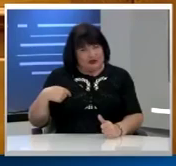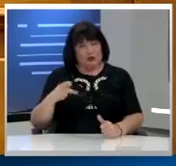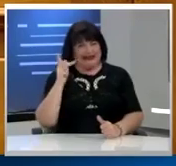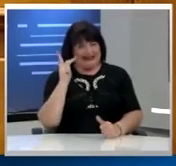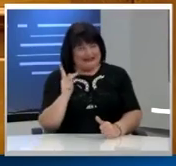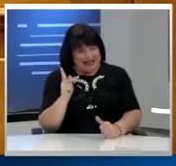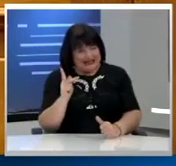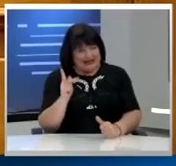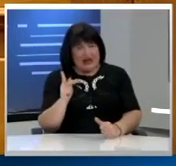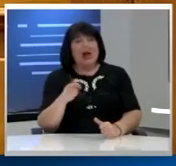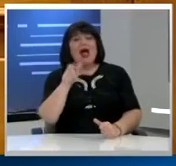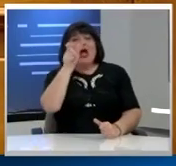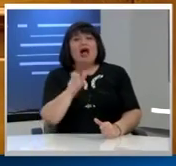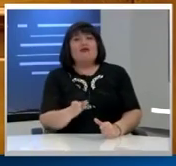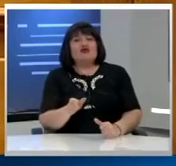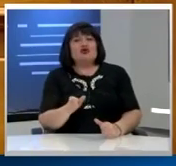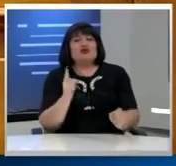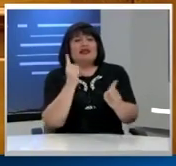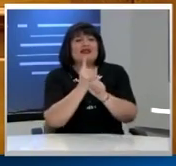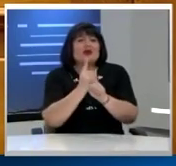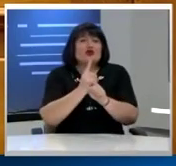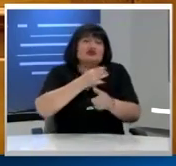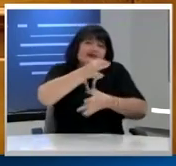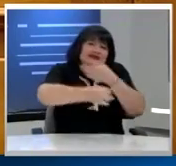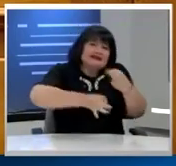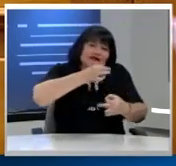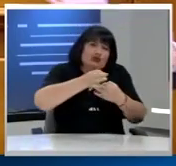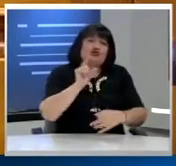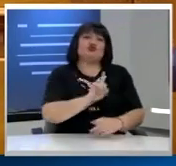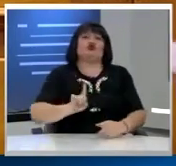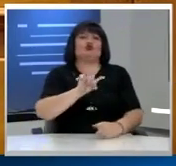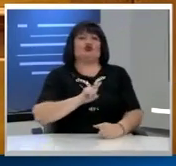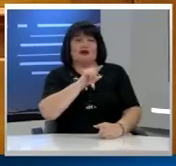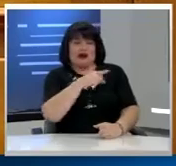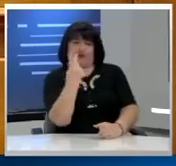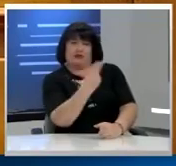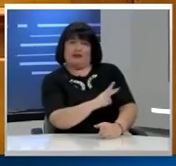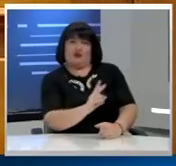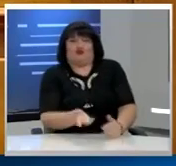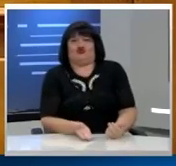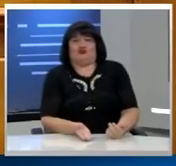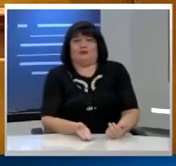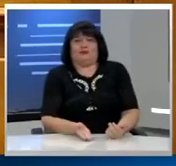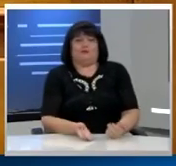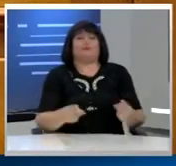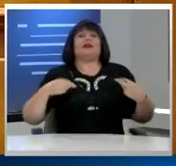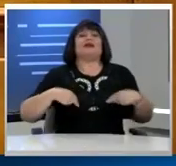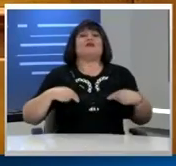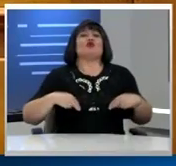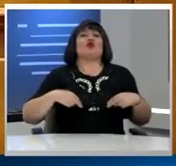Κυριτσάκη, ήταν ταυτόχρονα και ειδικός σύμβουλος του κ. Μητσοτάκη, δικό σας, όταν ήσασταν